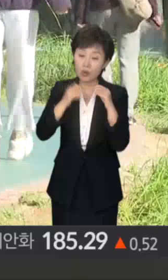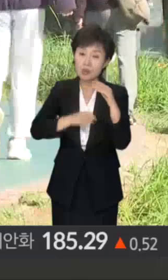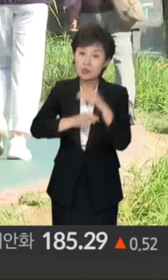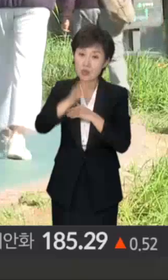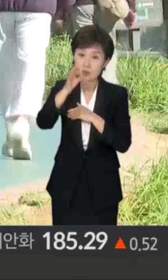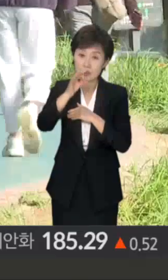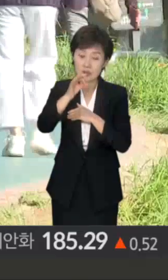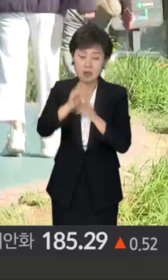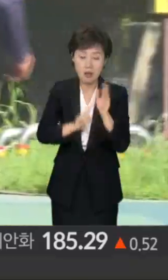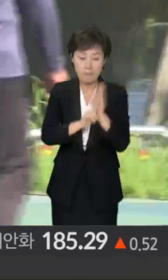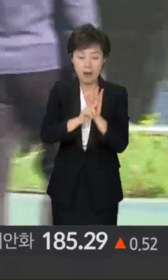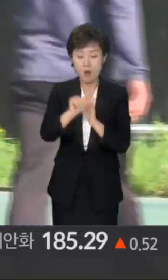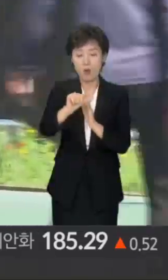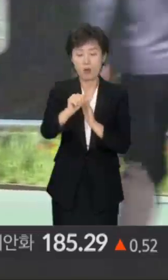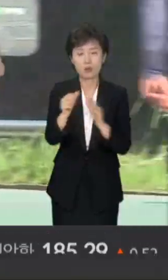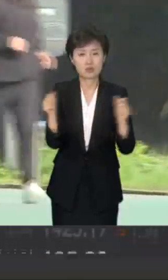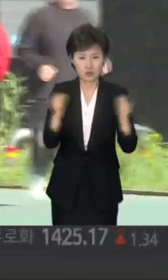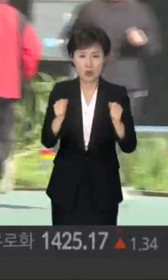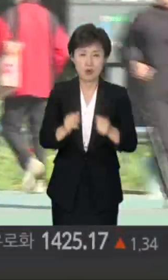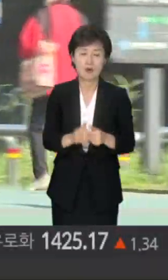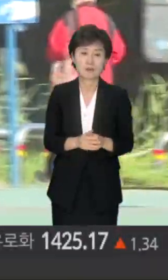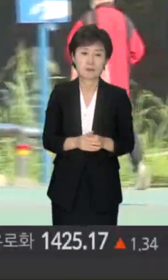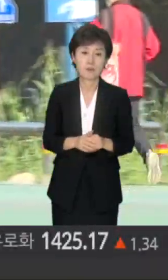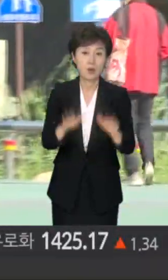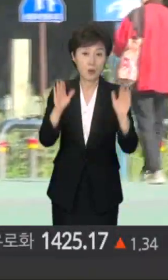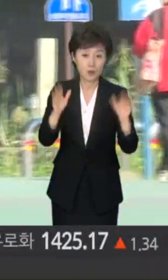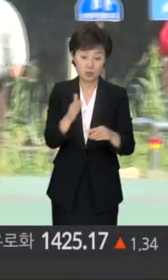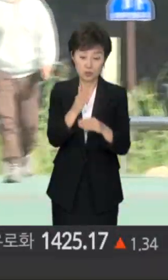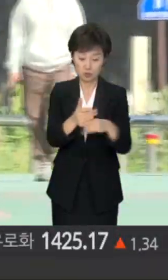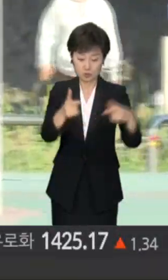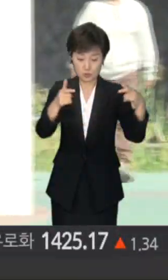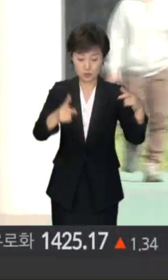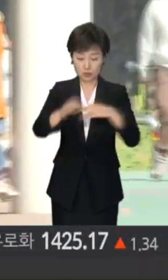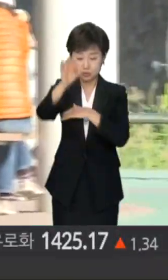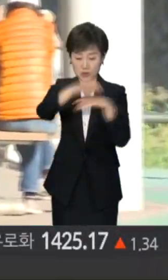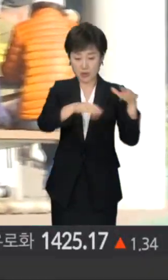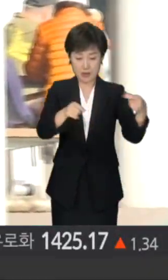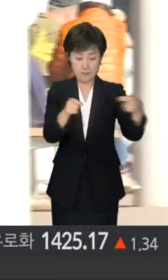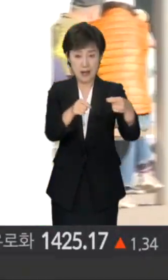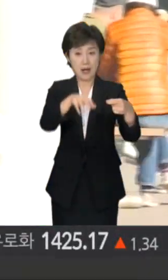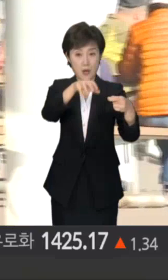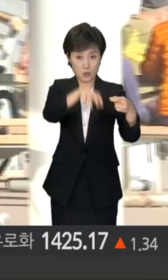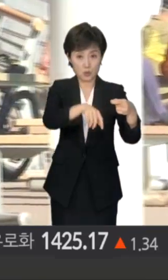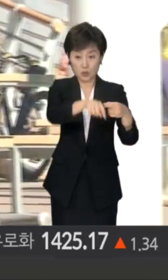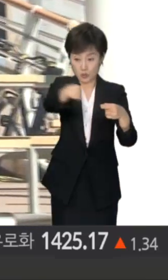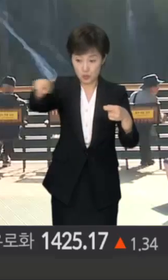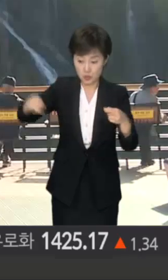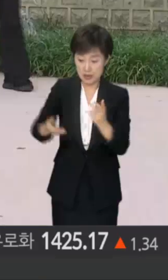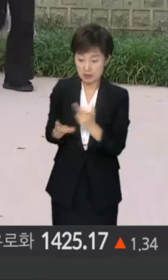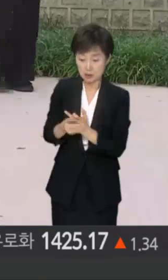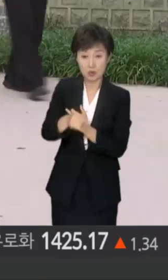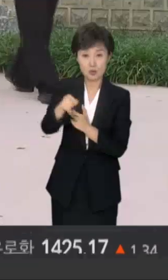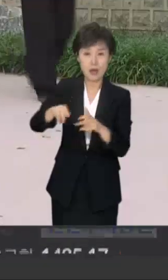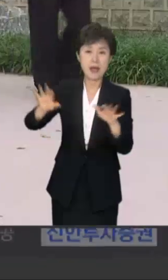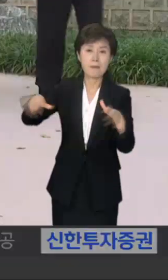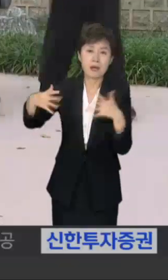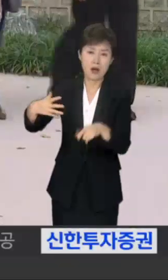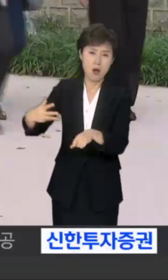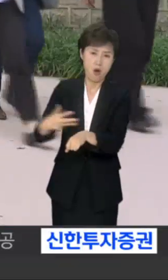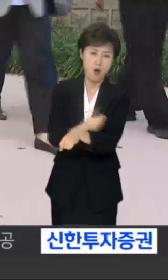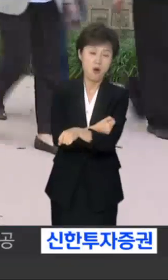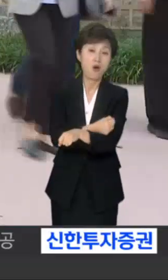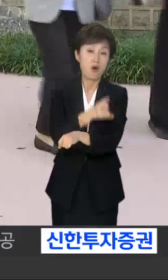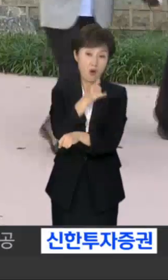아침 기온이 5도 안팎까지 떨어질 전망입니다. 오늘 중부 서해안과 강원 영동, 남부지방과 제주도를 중심으로 바람이